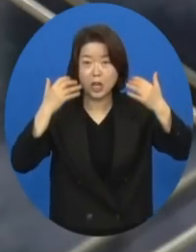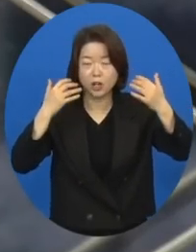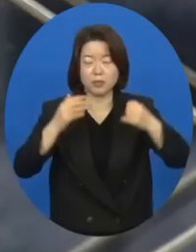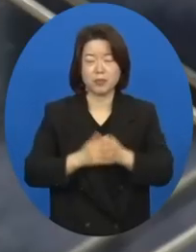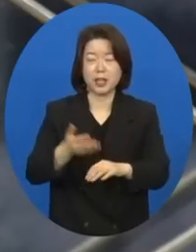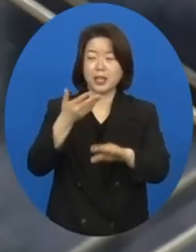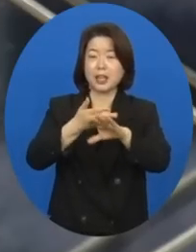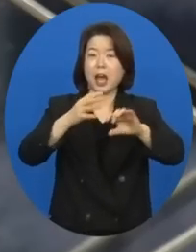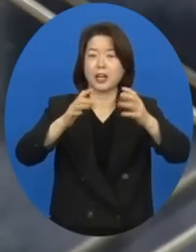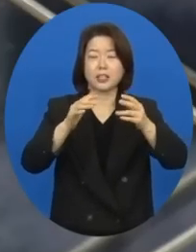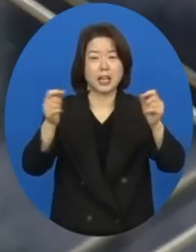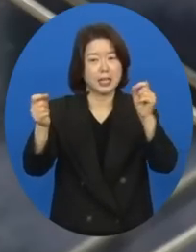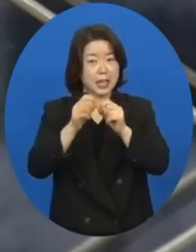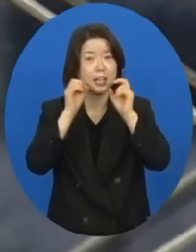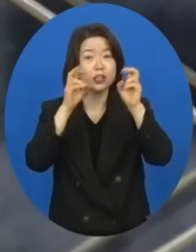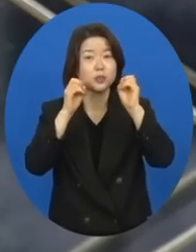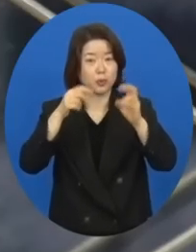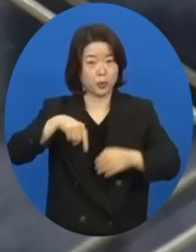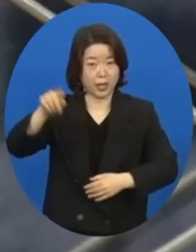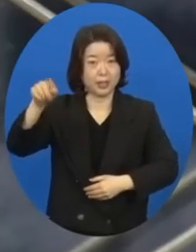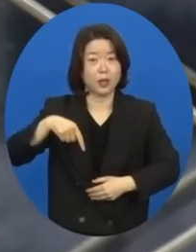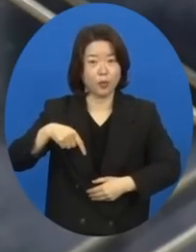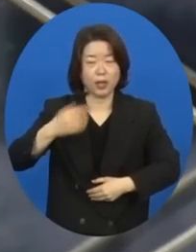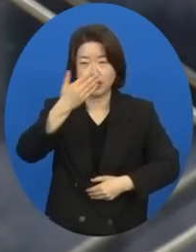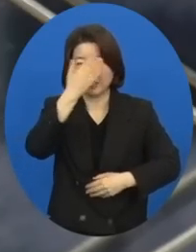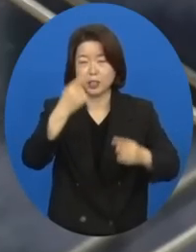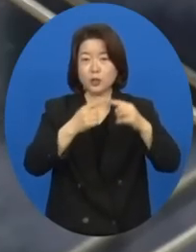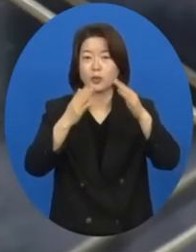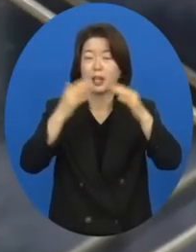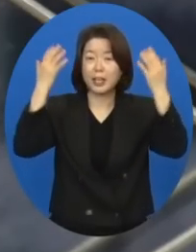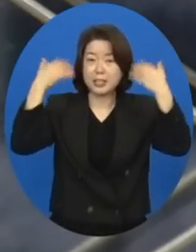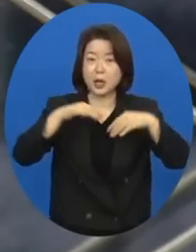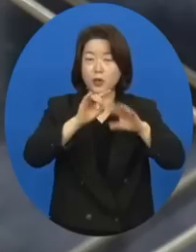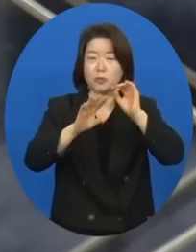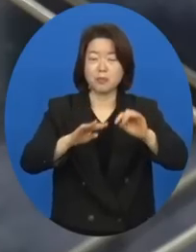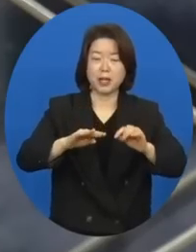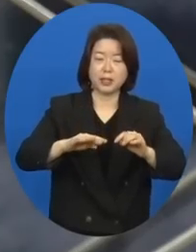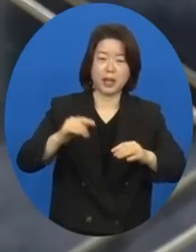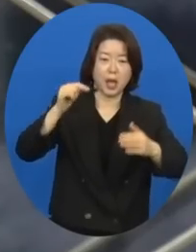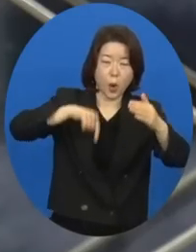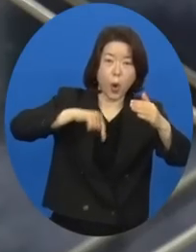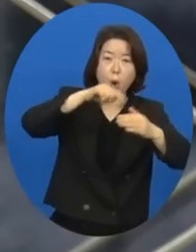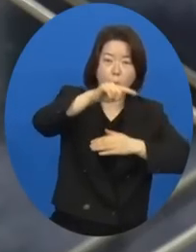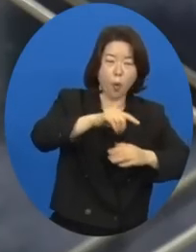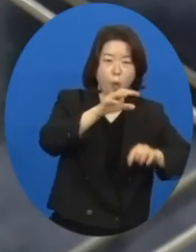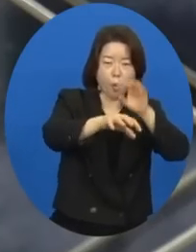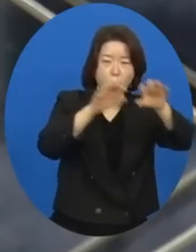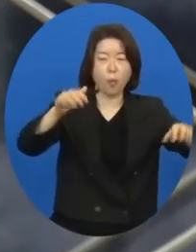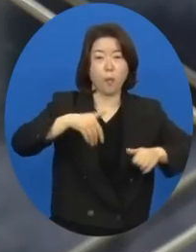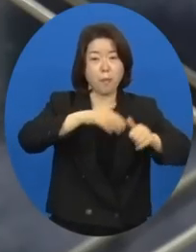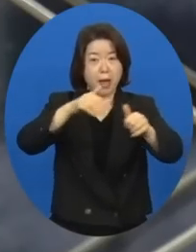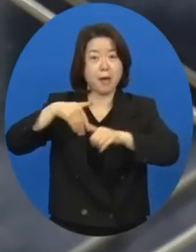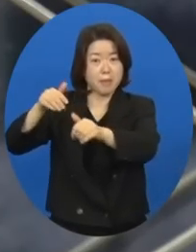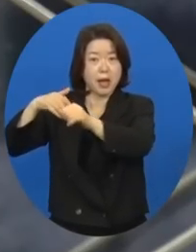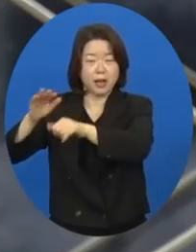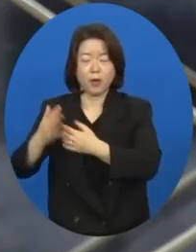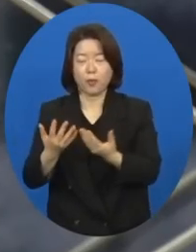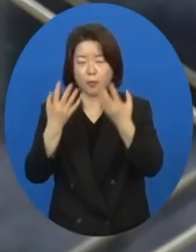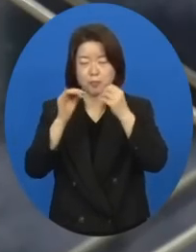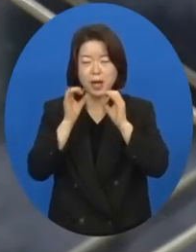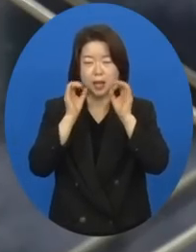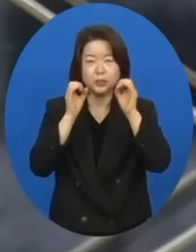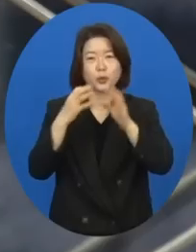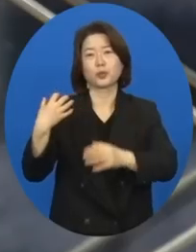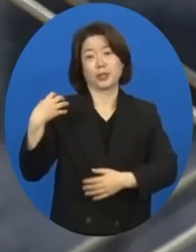단기 선교를 나갔었습니다. 젊은이 교회가 여름마다 해외와 국내로 곳곳에 파송되어서 많은 선교를